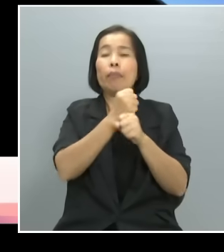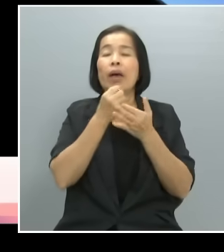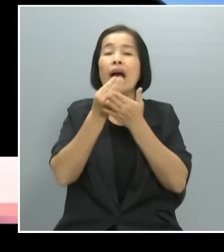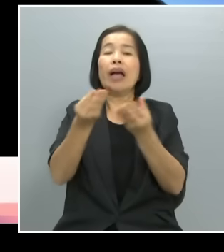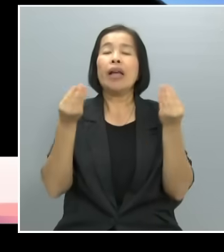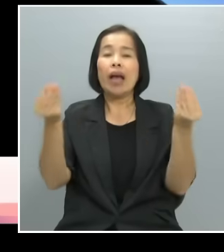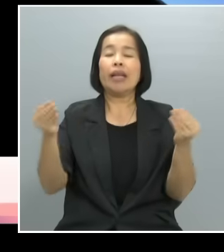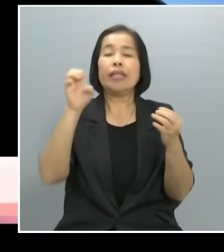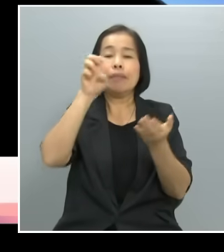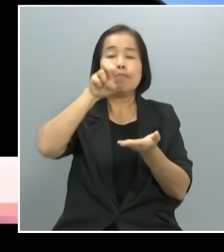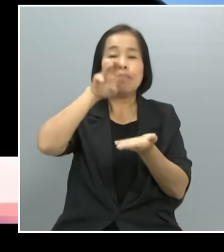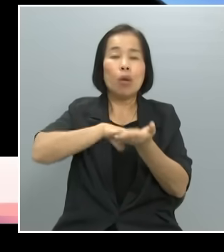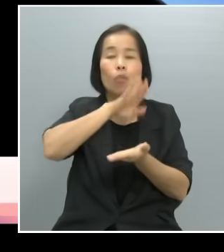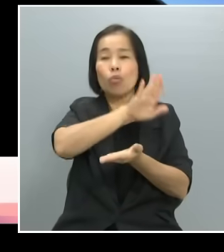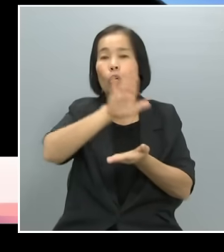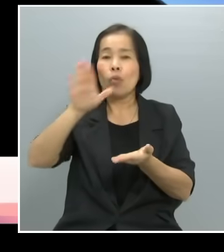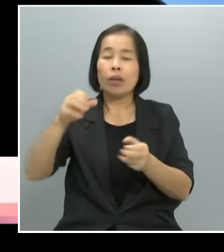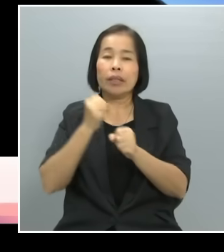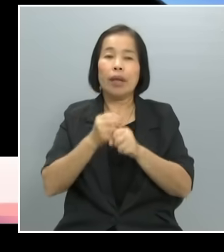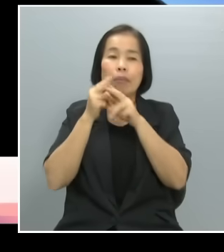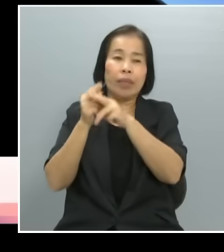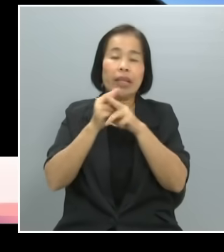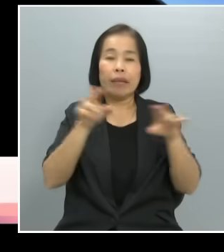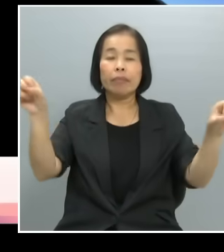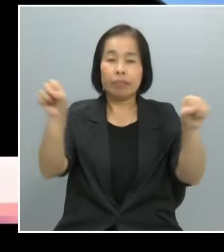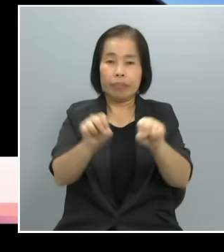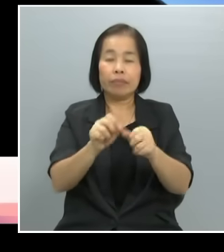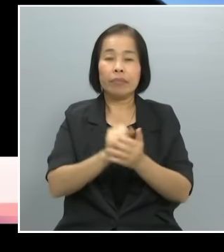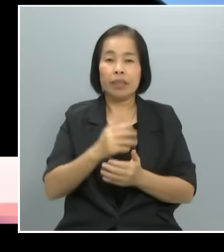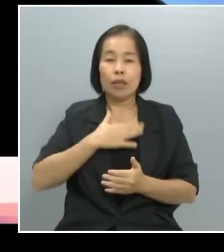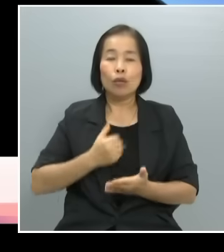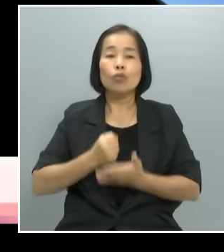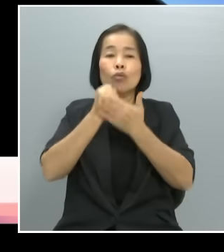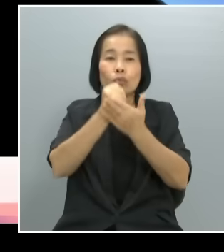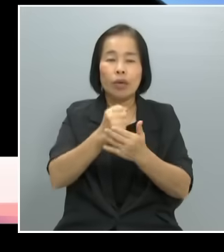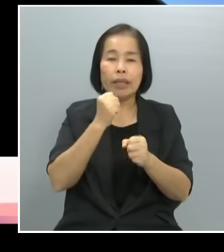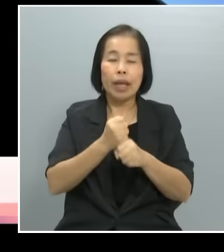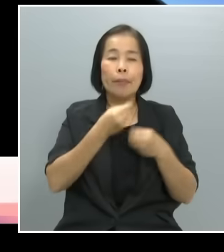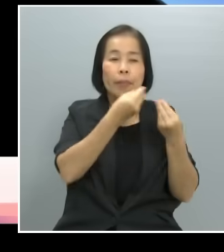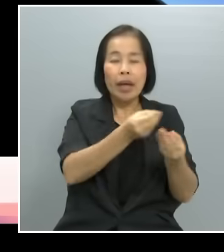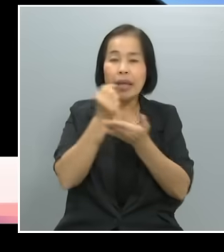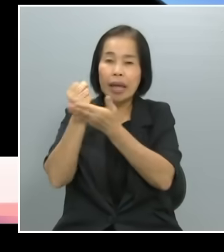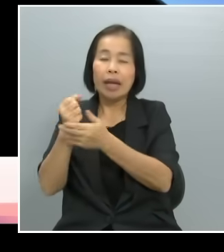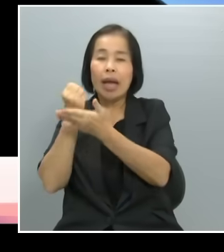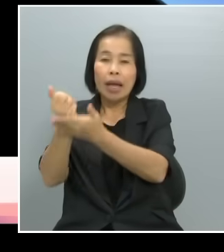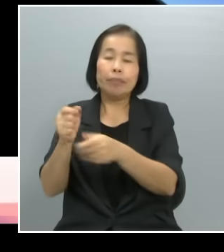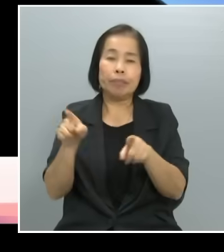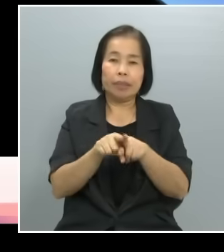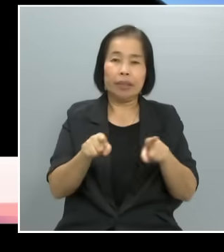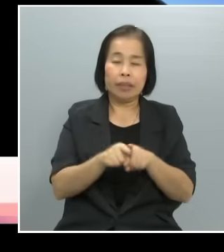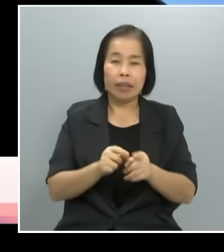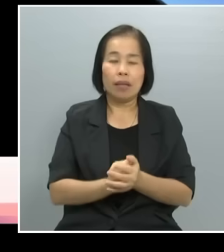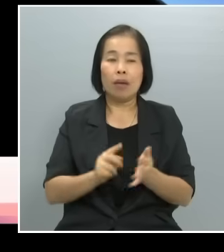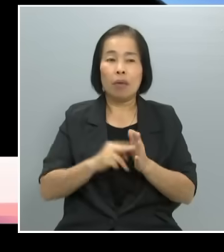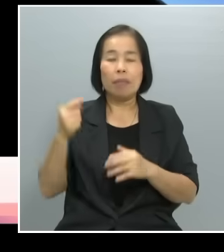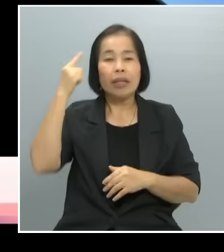มลของลูกค้าที่ลูกค้าสร้างขึ้นมาเองนะคะพี่เล็กก็คือเข้าไปเล่นให้เขาในนามโปรไฟล์ของลูกค้าแล้วเขาเชื่อมั่น